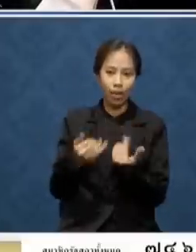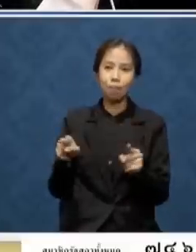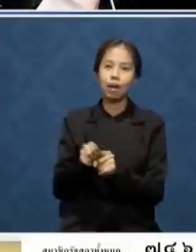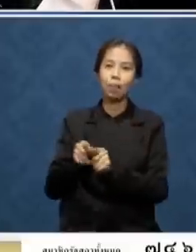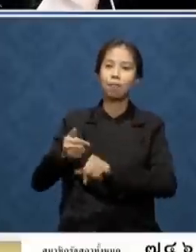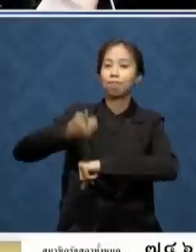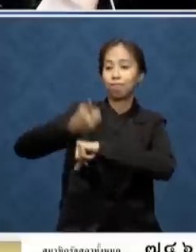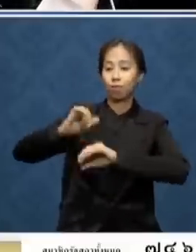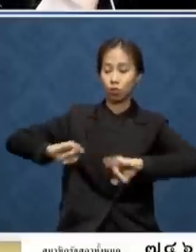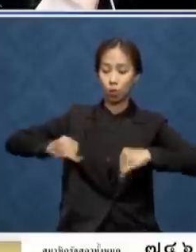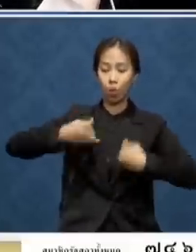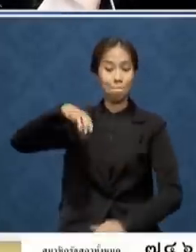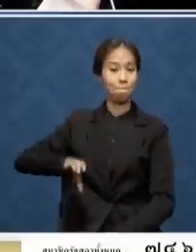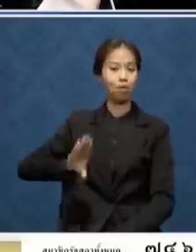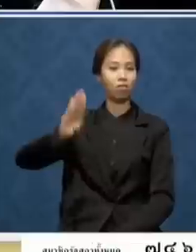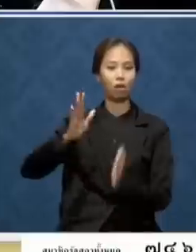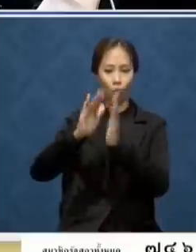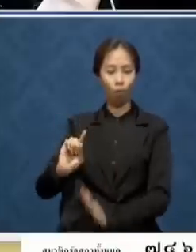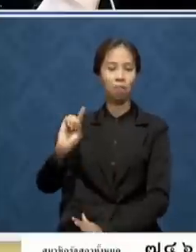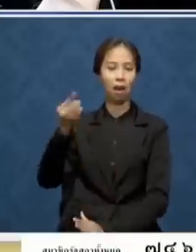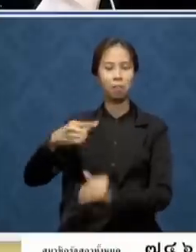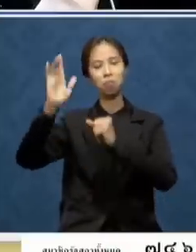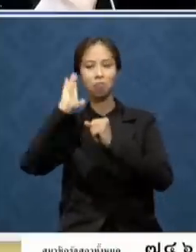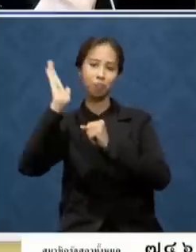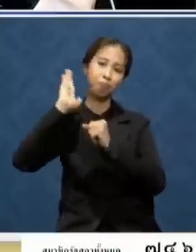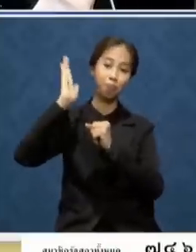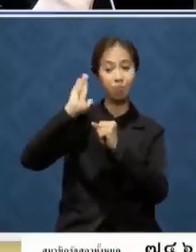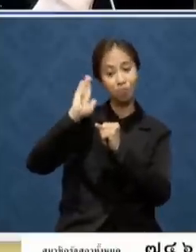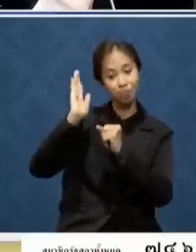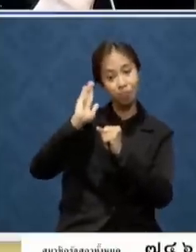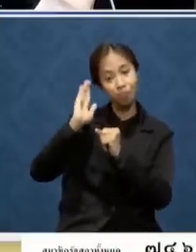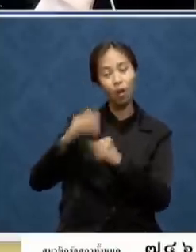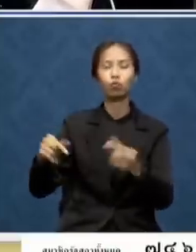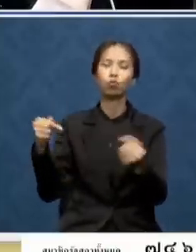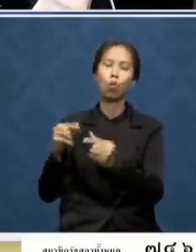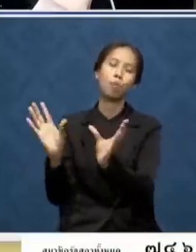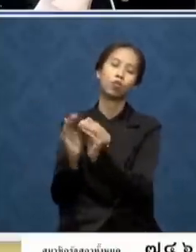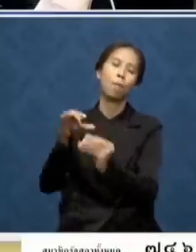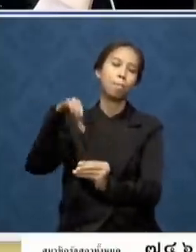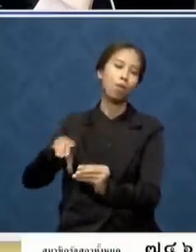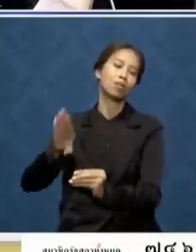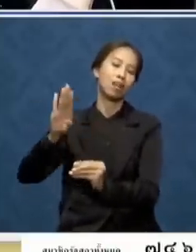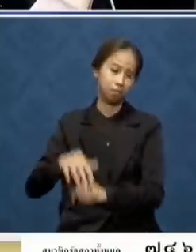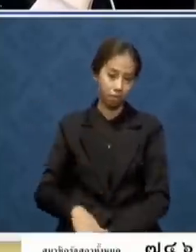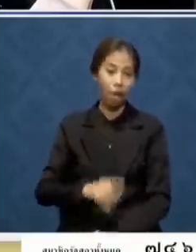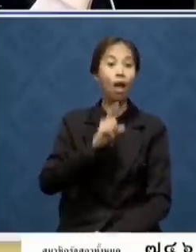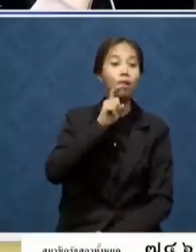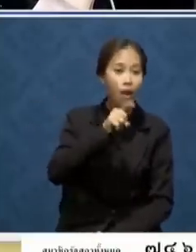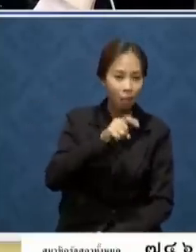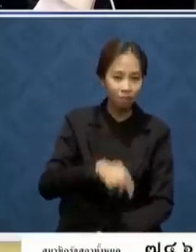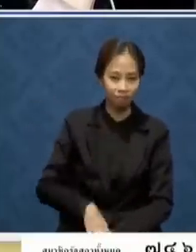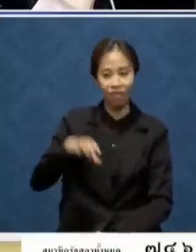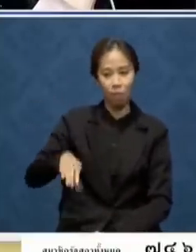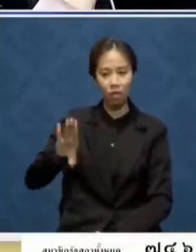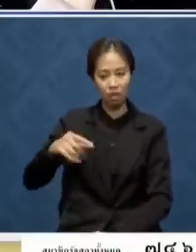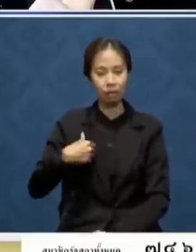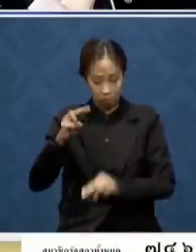กำลังแสดงวิสัยทัศน์กับบอร์ดกำลังแถลงกับนักลงทุนหรือว่าที่ประชุมผู้ถือหุ้นเป็นท่านท่านจะฟังต่อหรือว่าท่านจะลุก